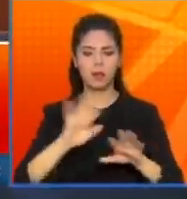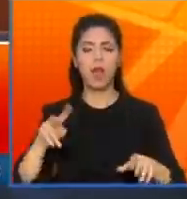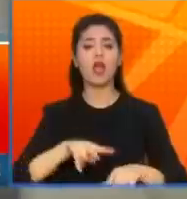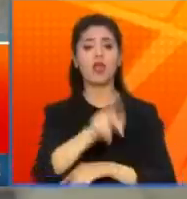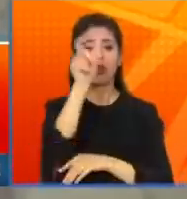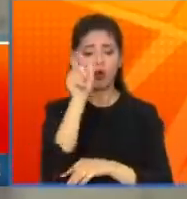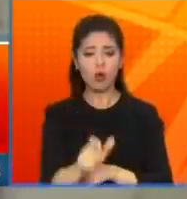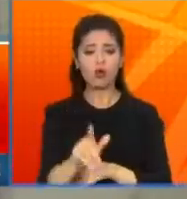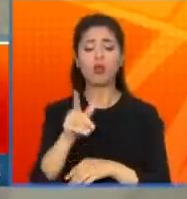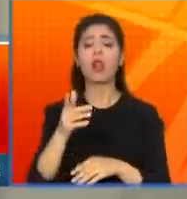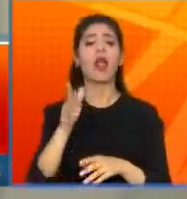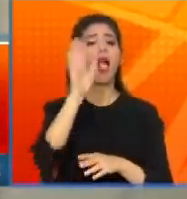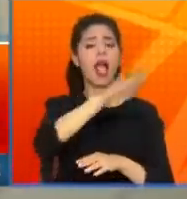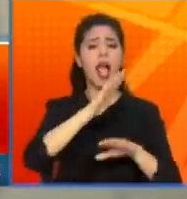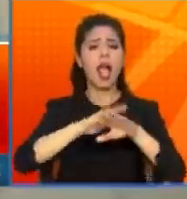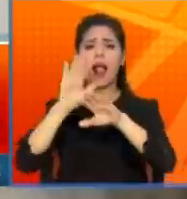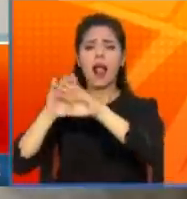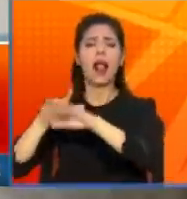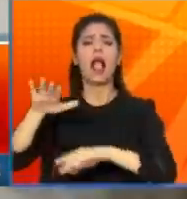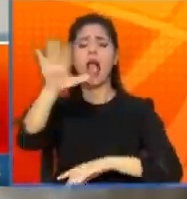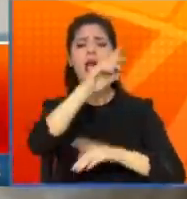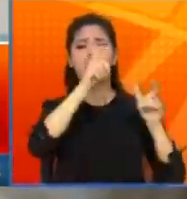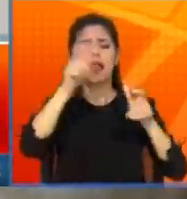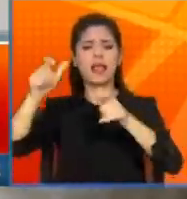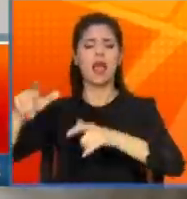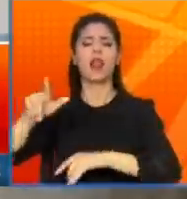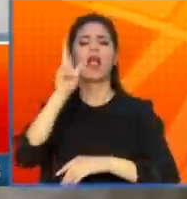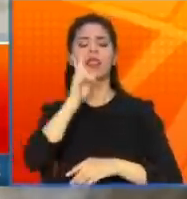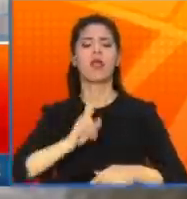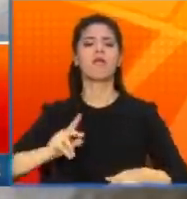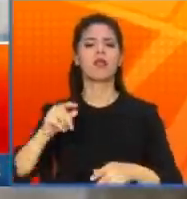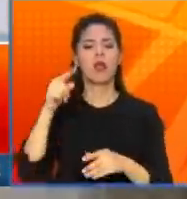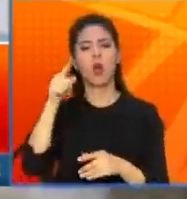Yolcuların temas ettiği her nokta derinlemesine temizlendi.